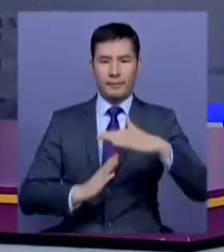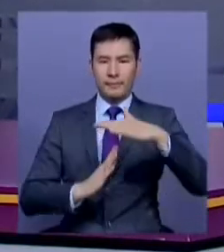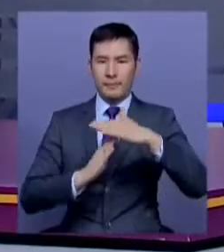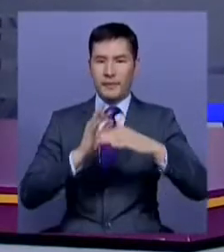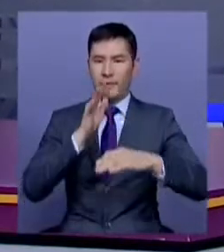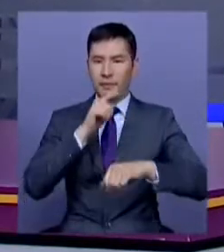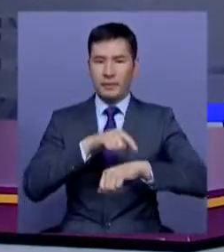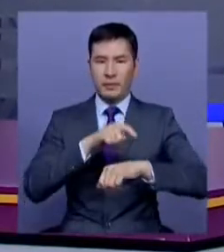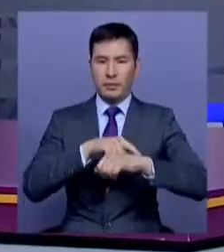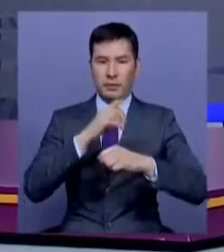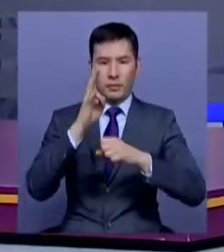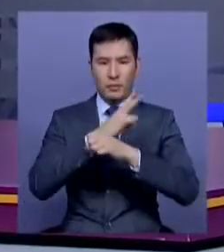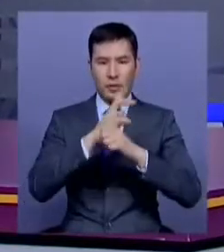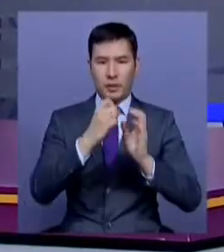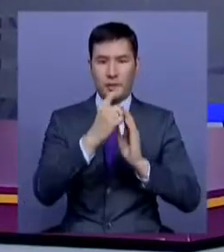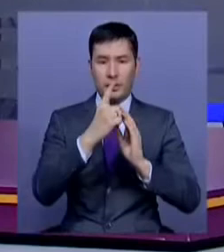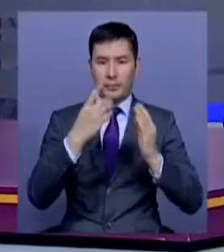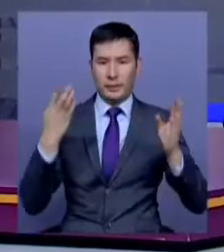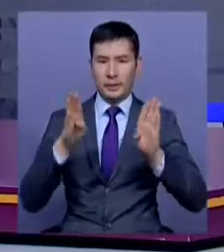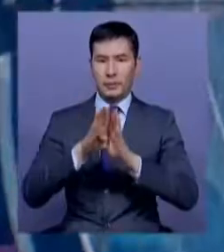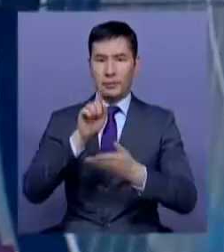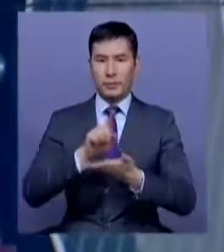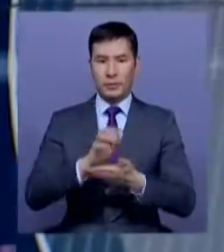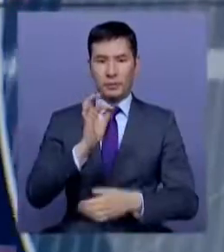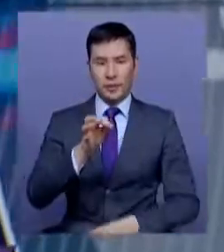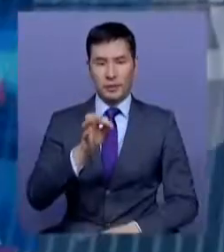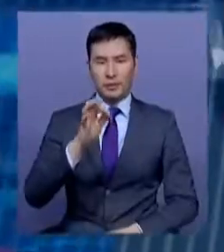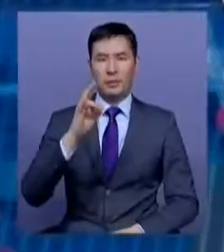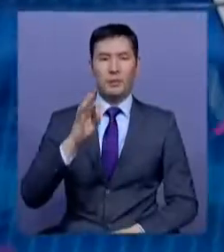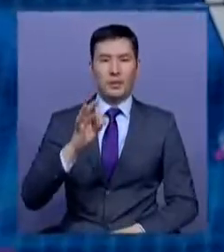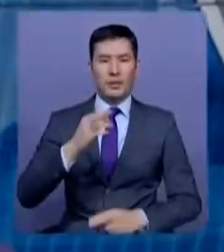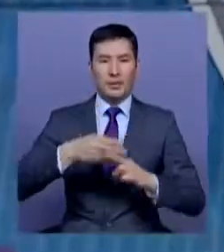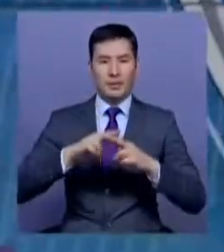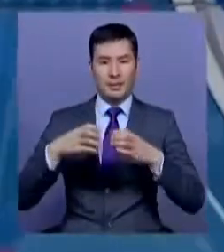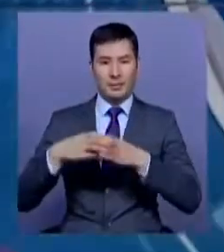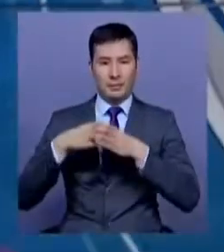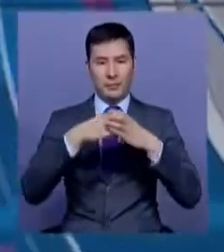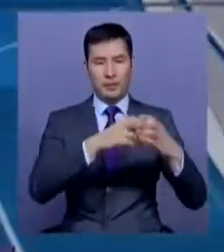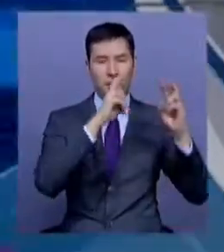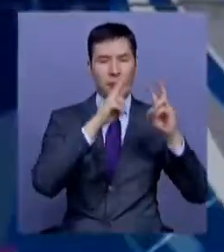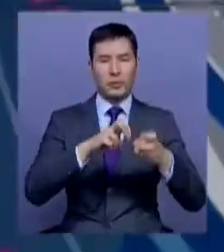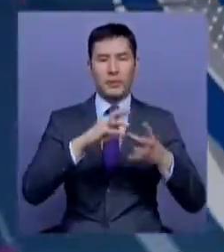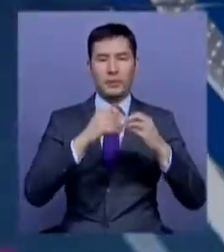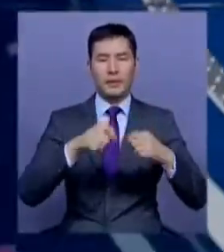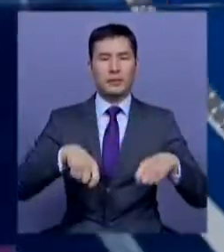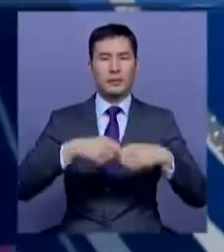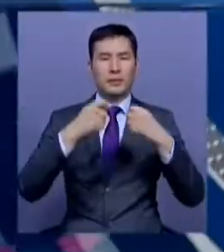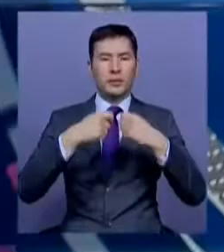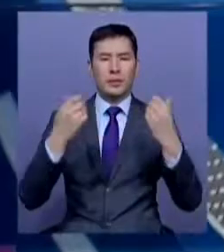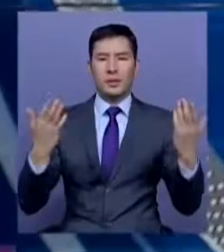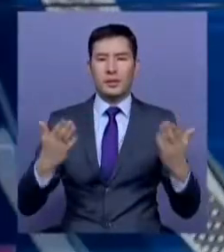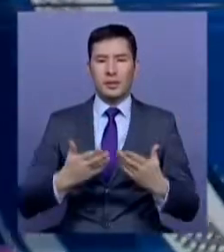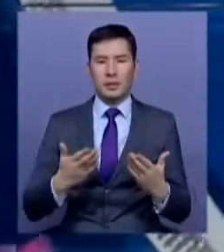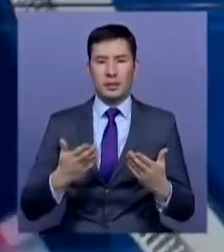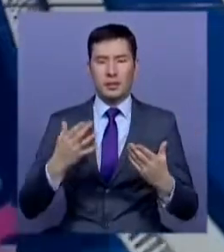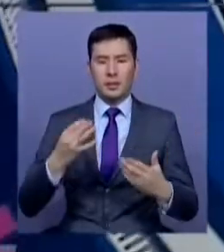қарамай, яғни түнгі 11-ден кейін жұмыс істеуі. Ал кезекті рейд шарасы барысында қандай заң бұзушылықтар анықталды?